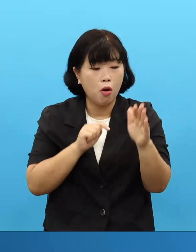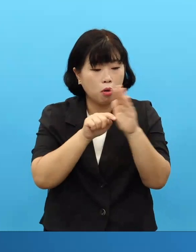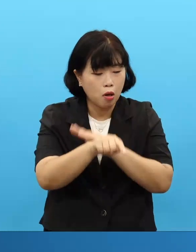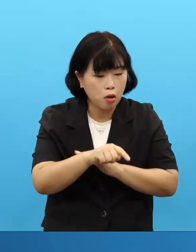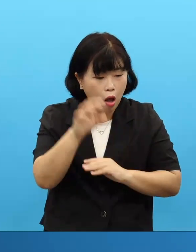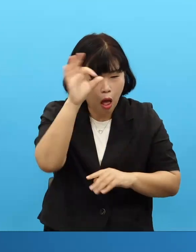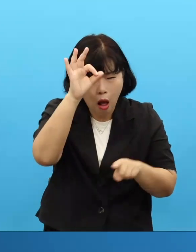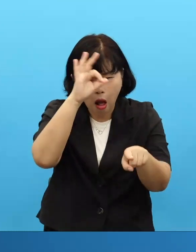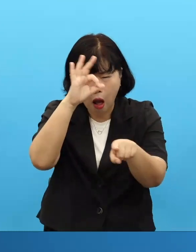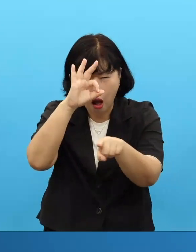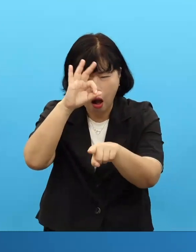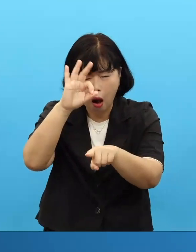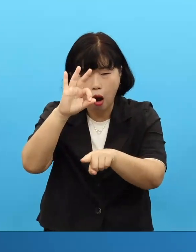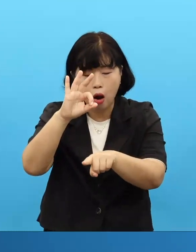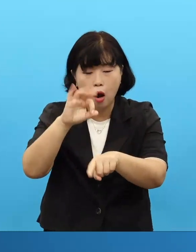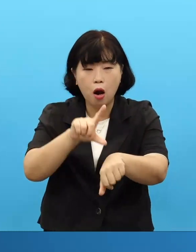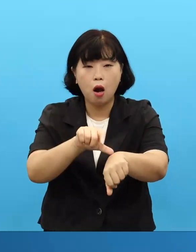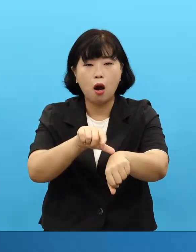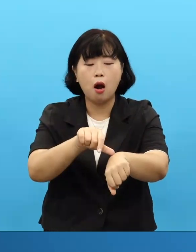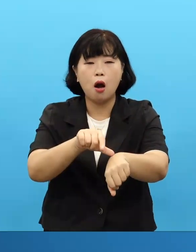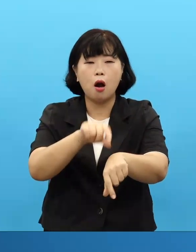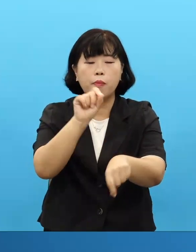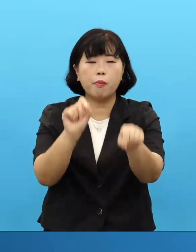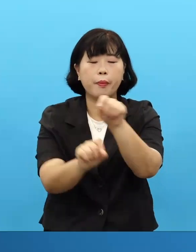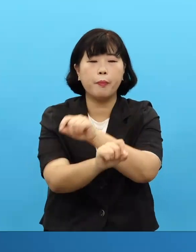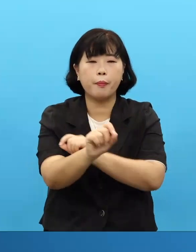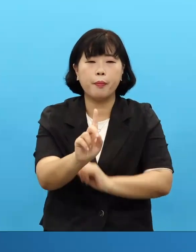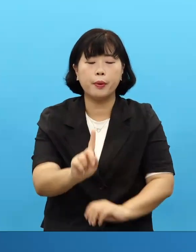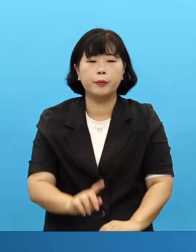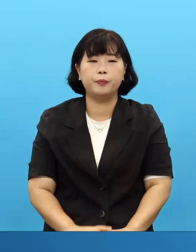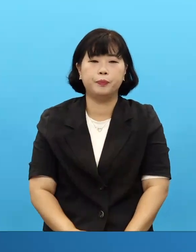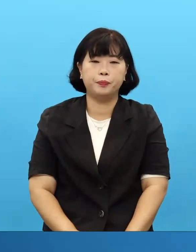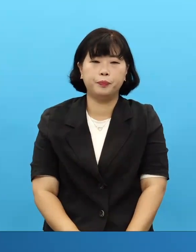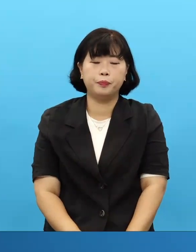저라도 얘기했지만은 저를 제일 존경하는 사람이 누구냐?